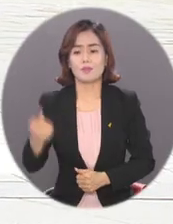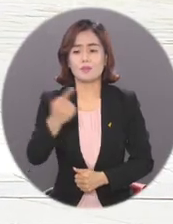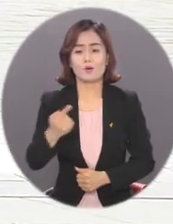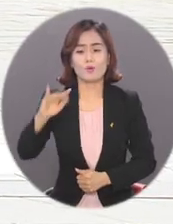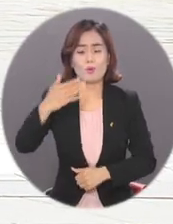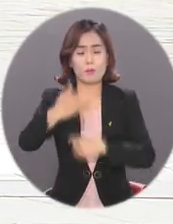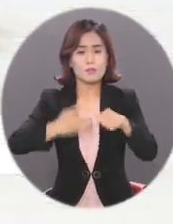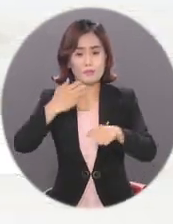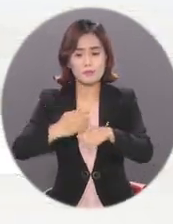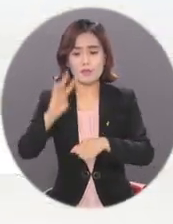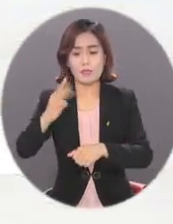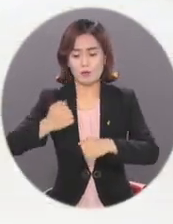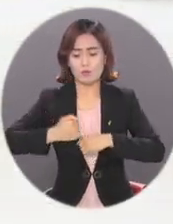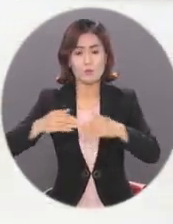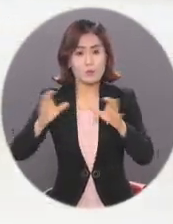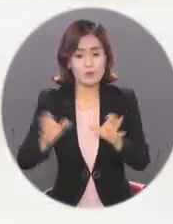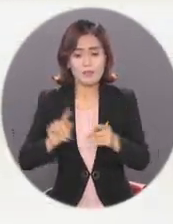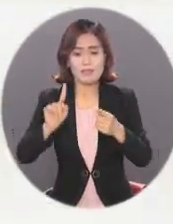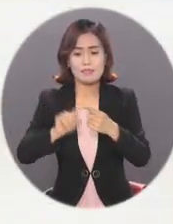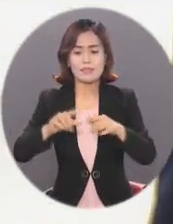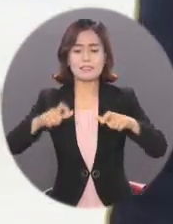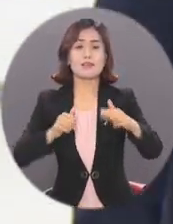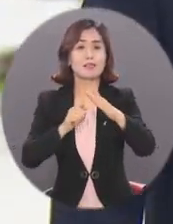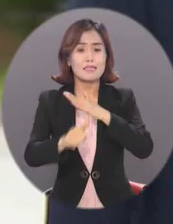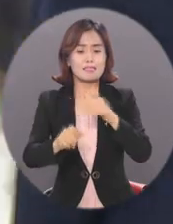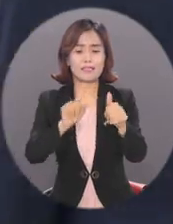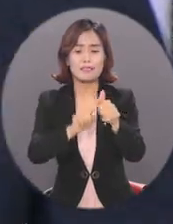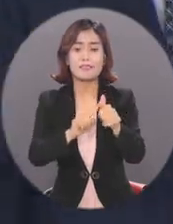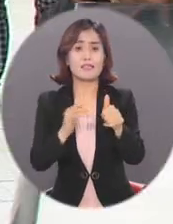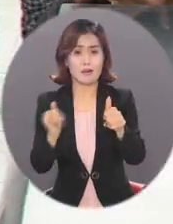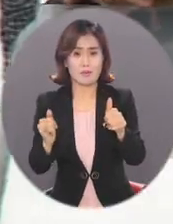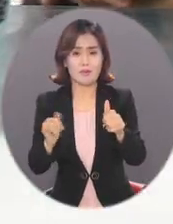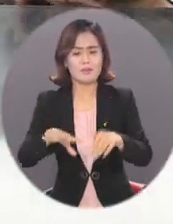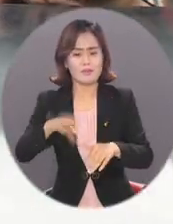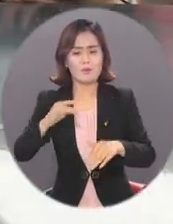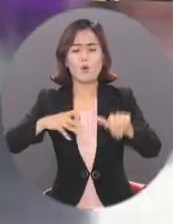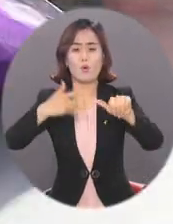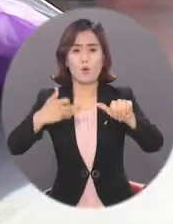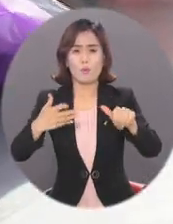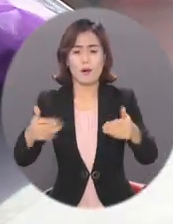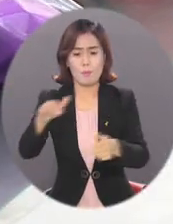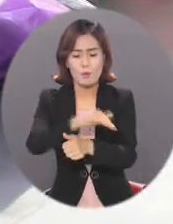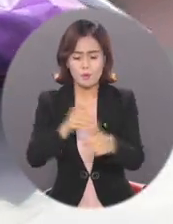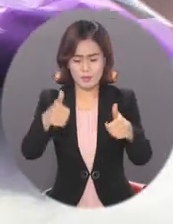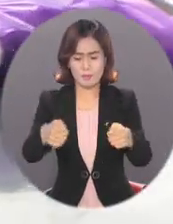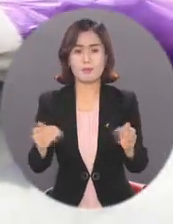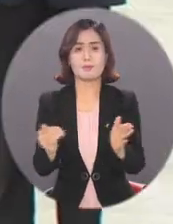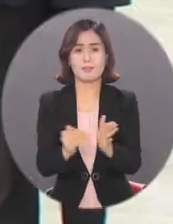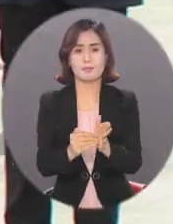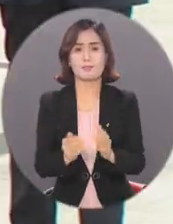1980년 당시 제3공수여단 11대대 소속 지역대장이었던 신순용 전 소령이 처음으로 5.18 민주묘역을